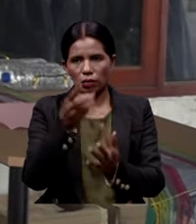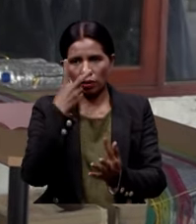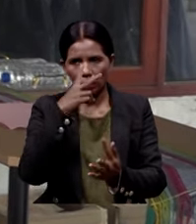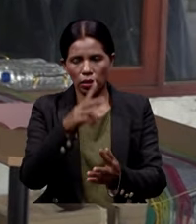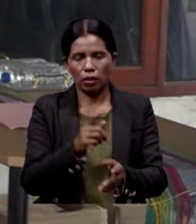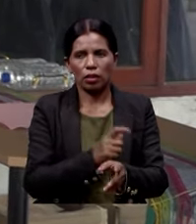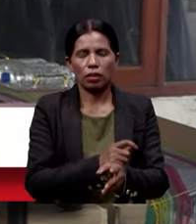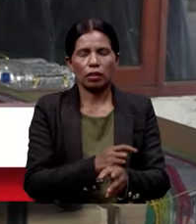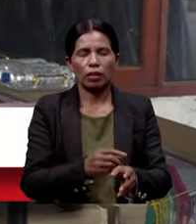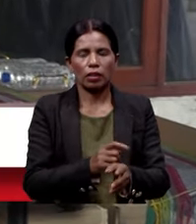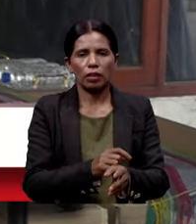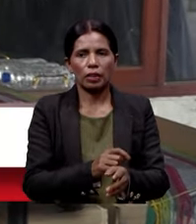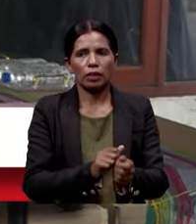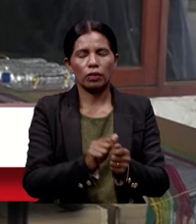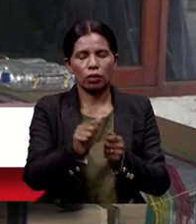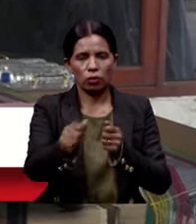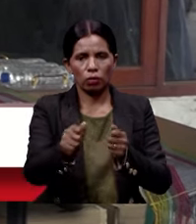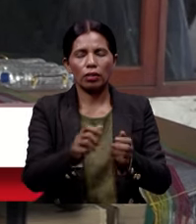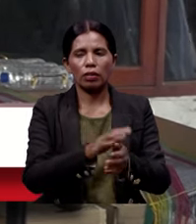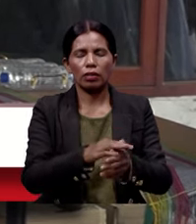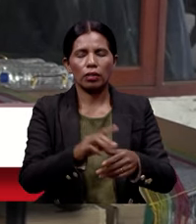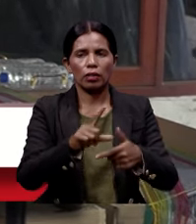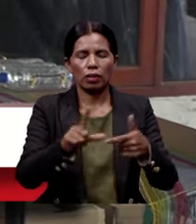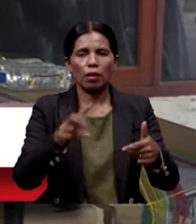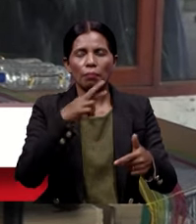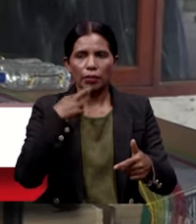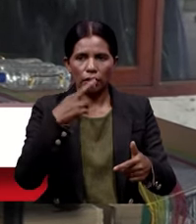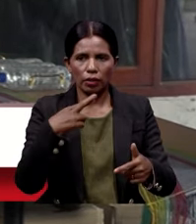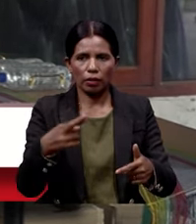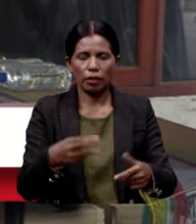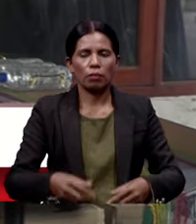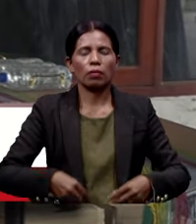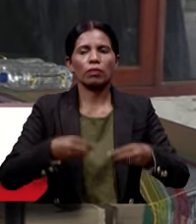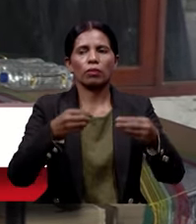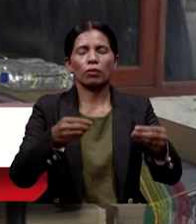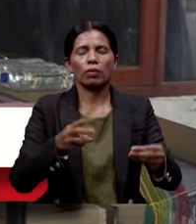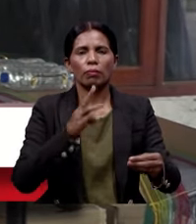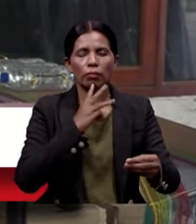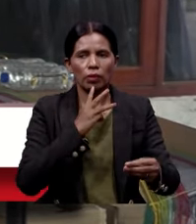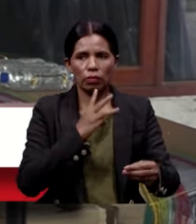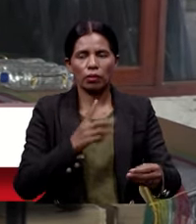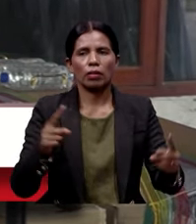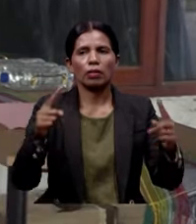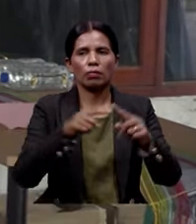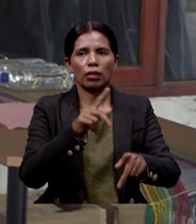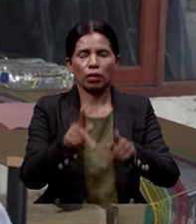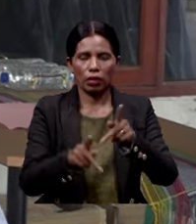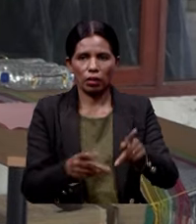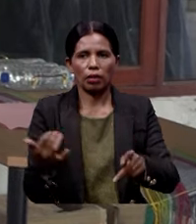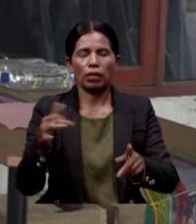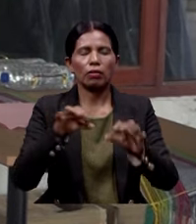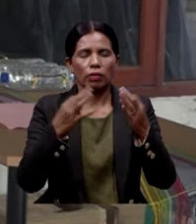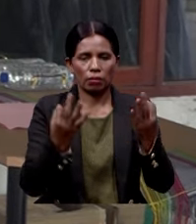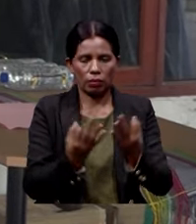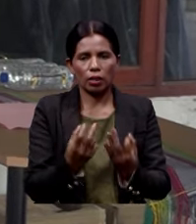sukat ini ya, debit tu ka volume BNN dia bela fornese bayar komedari umakain